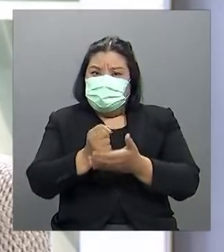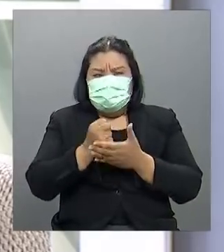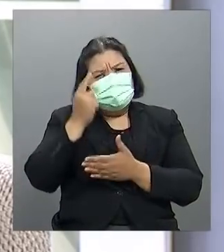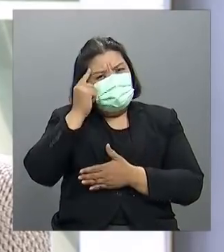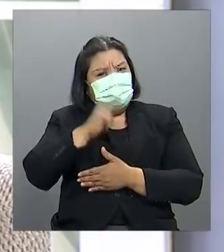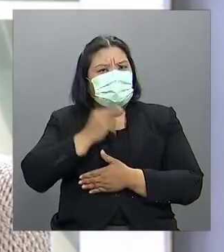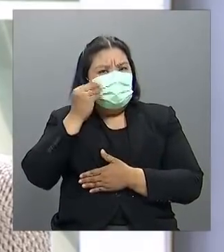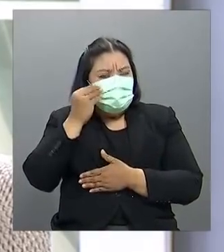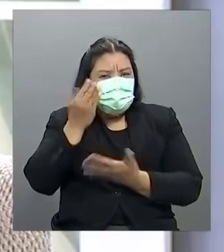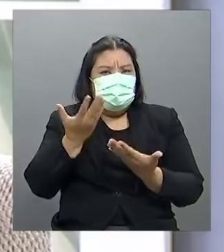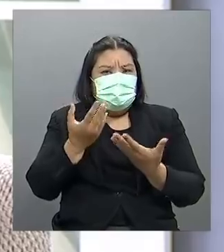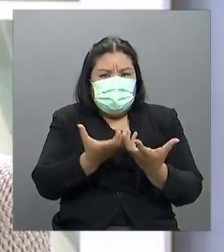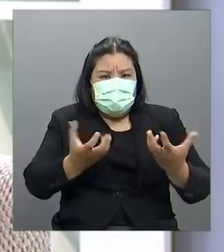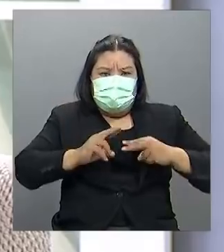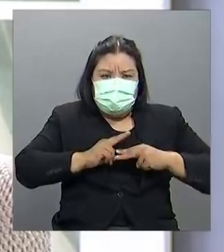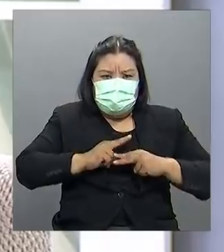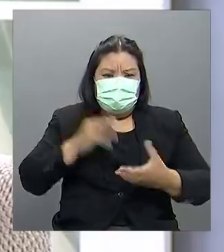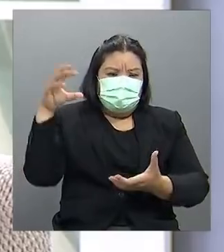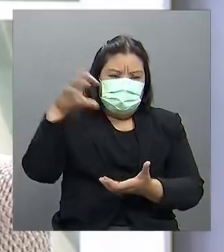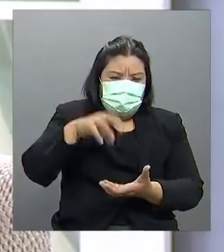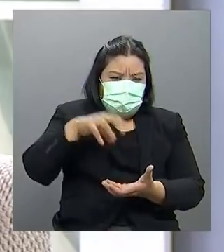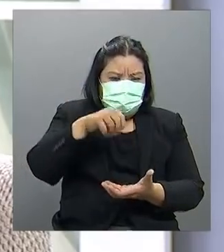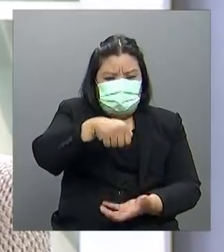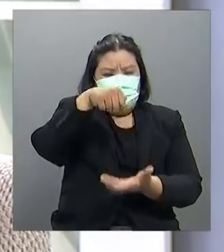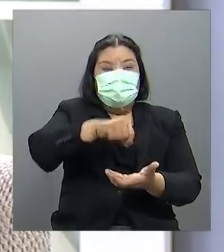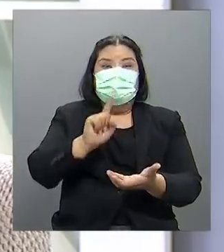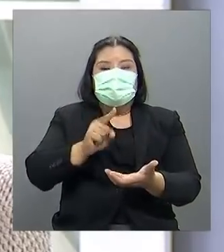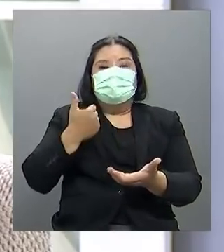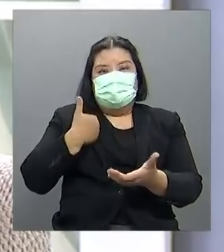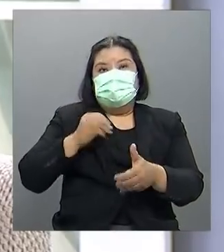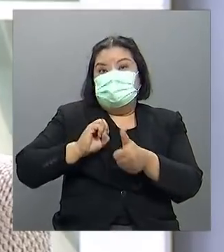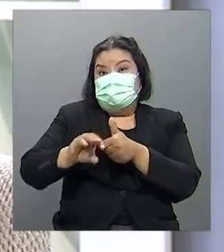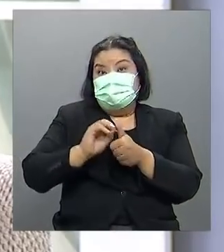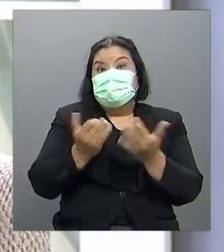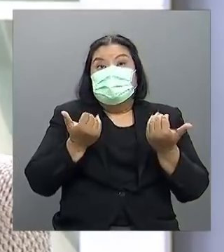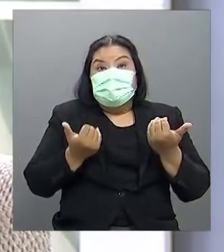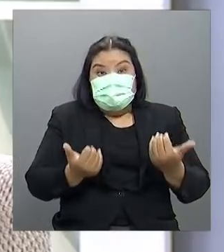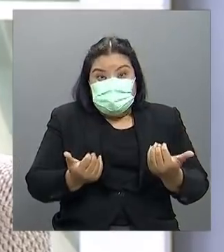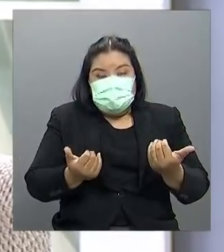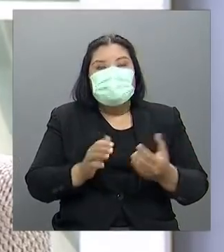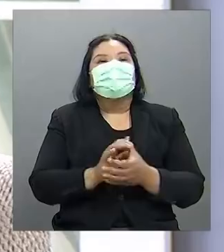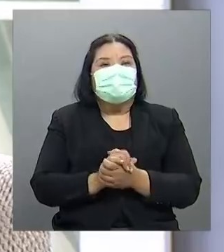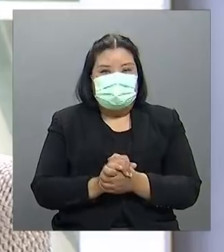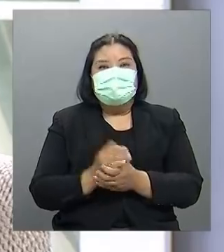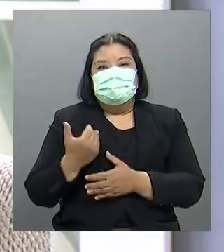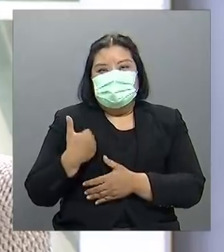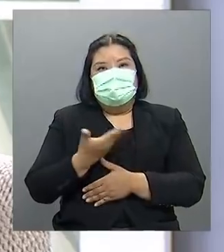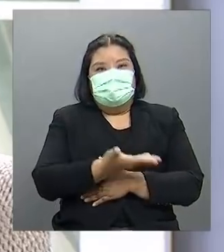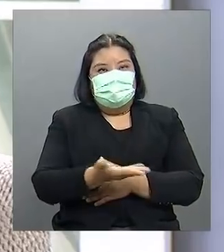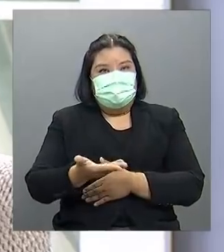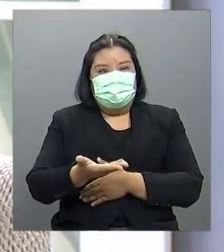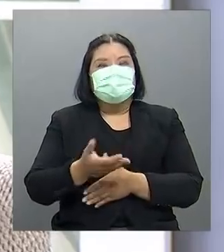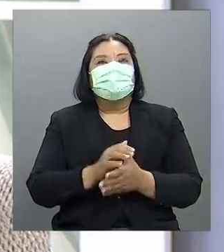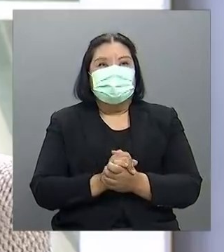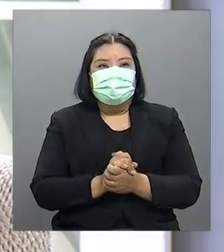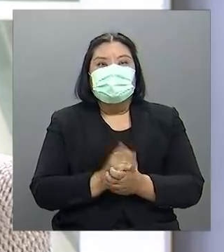ดีหรือไม่ทำได้หรือเปล่ามีคำแนะนำอย่างไรบ้างเราคุยกันนะครับกับ2ฝ่ายด้วยกันนะครับคนแรกนะครับผู้ช่วยศาสต